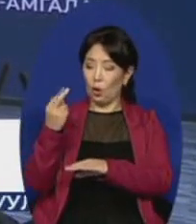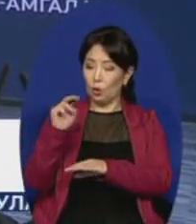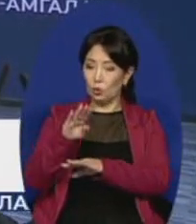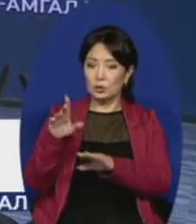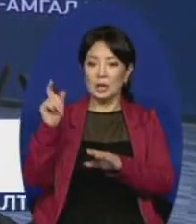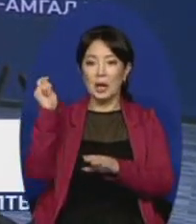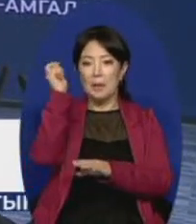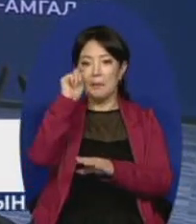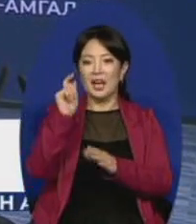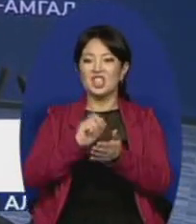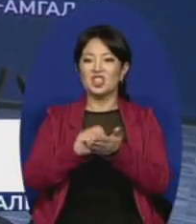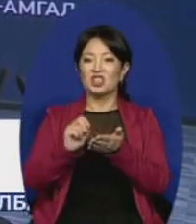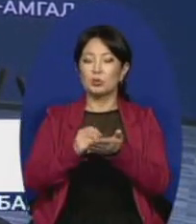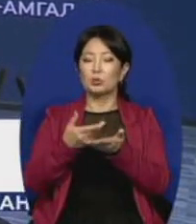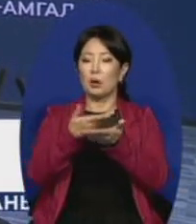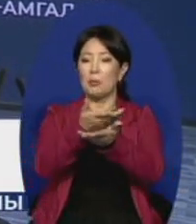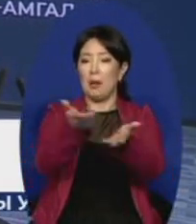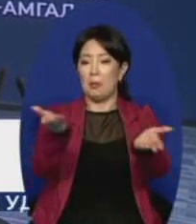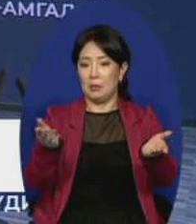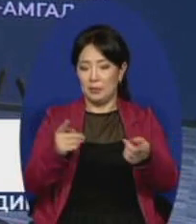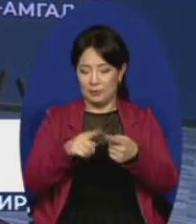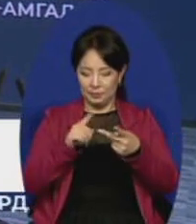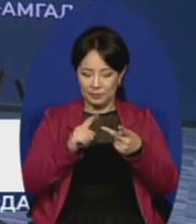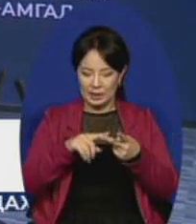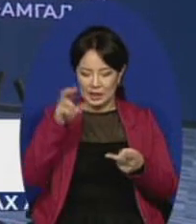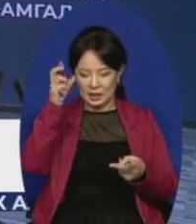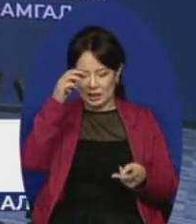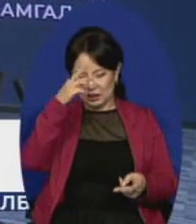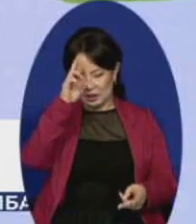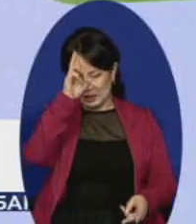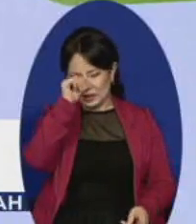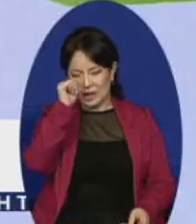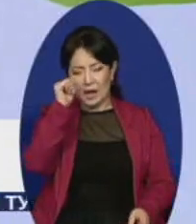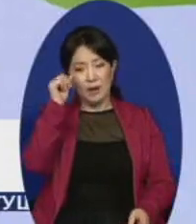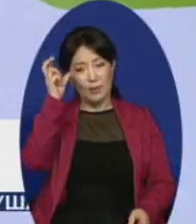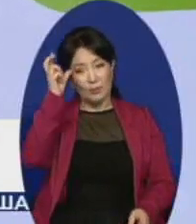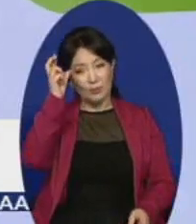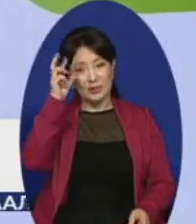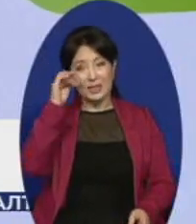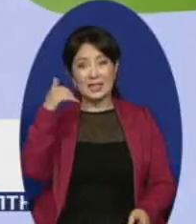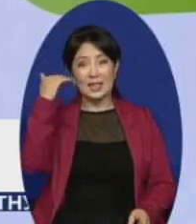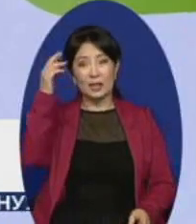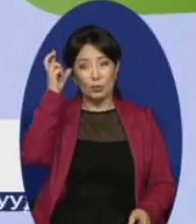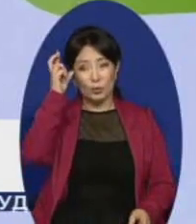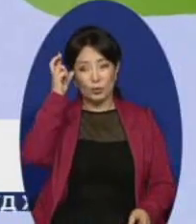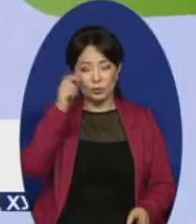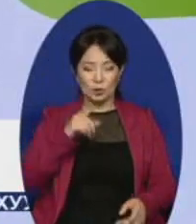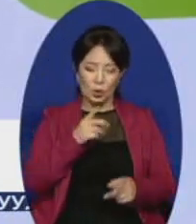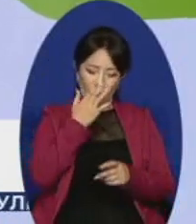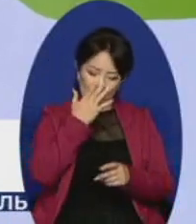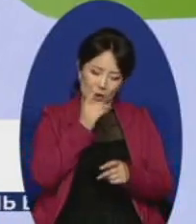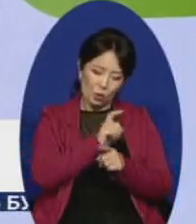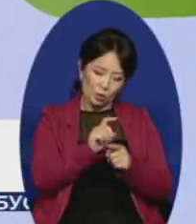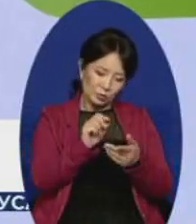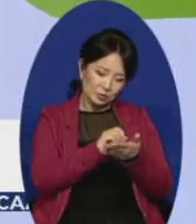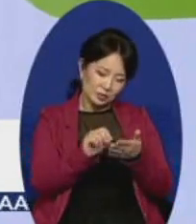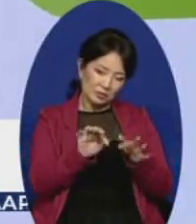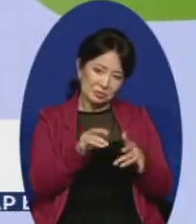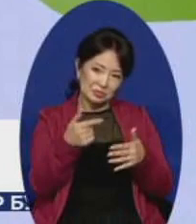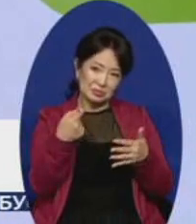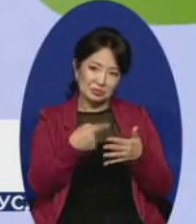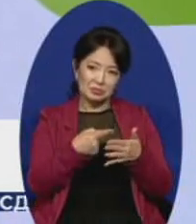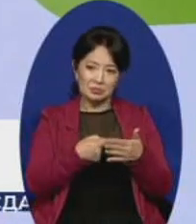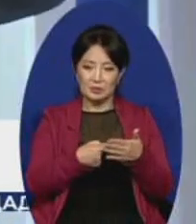хүүхдэд магистрийн диплом бичиж өгсөн байна. Мөн яамны дээд боловсролын системд хуурамч буюу зөрчилтэй дипломуудын дугаарыг